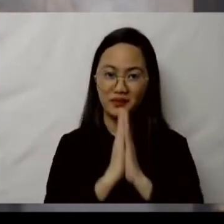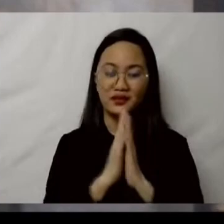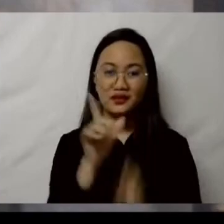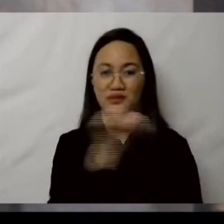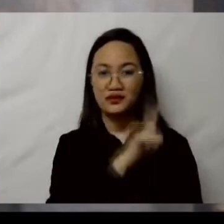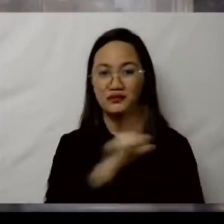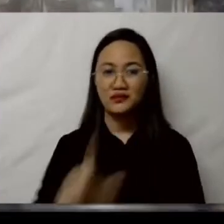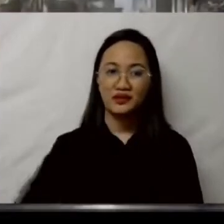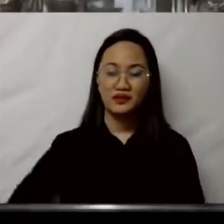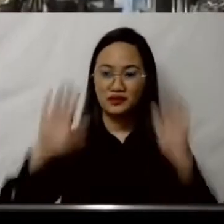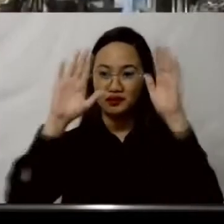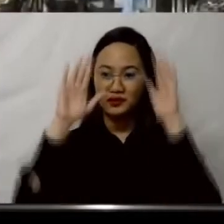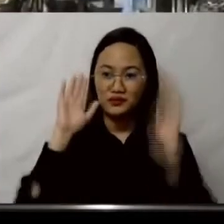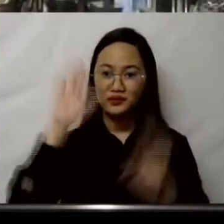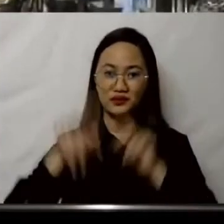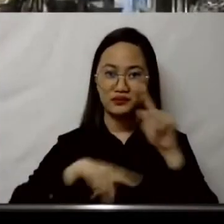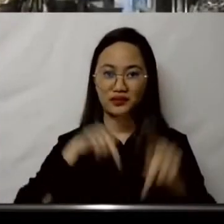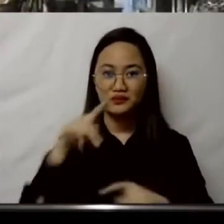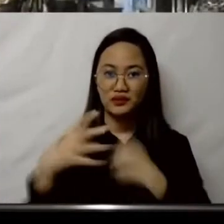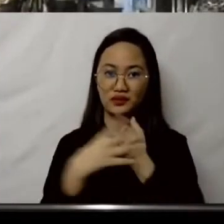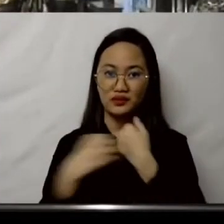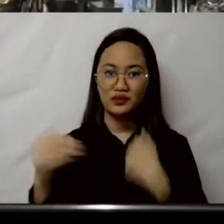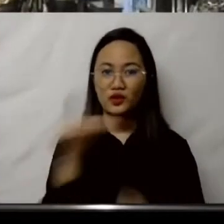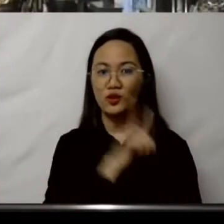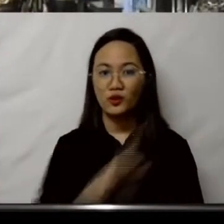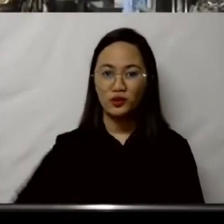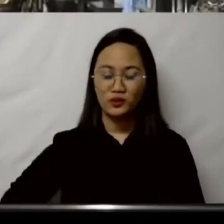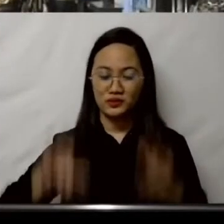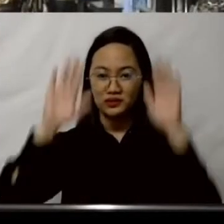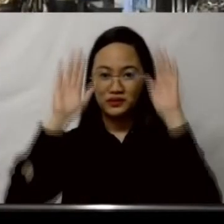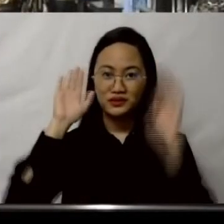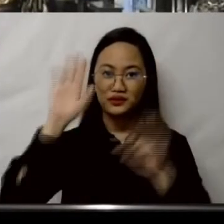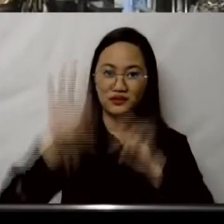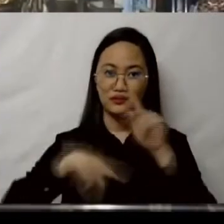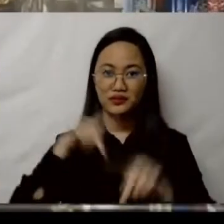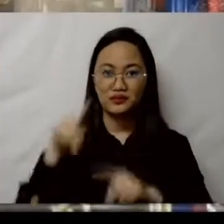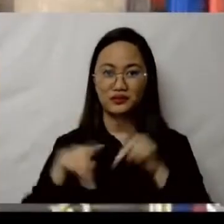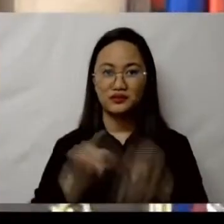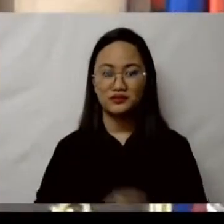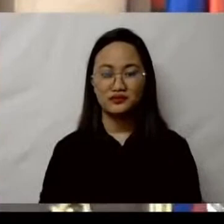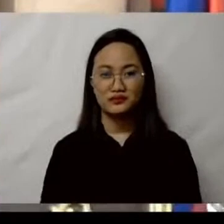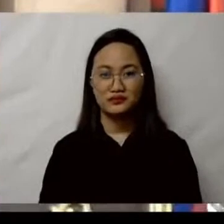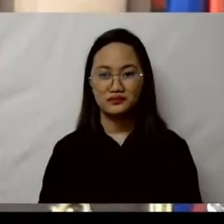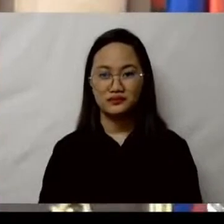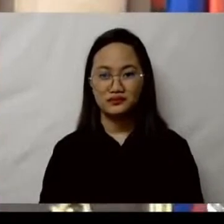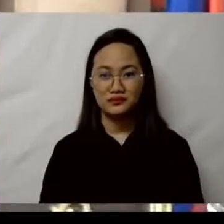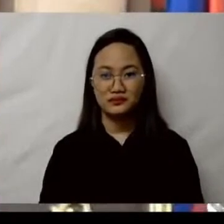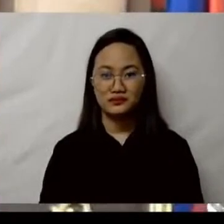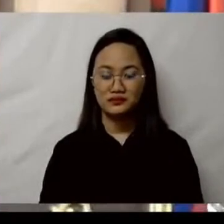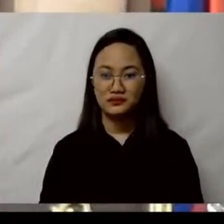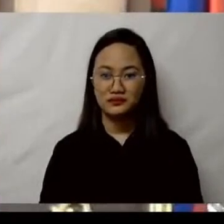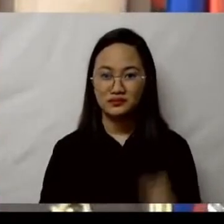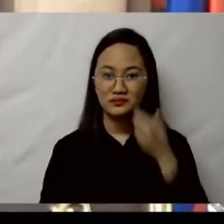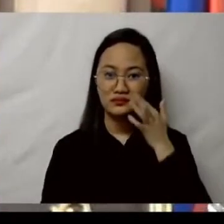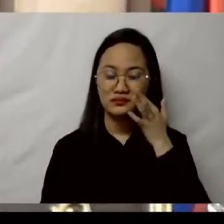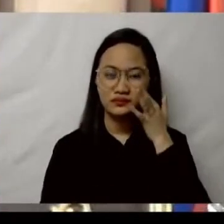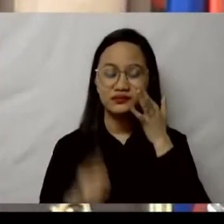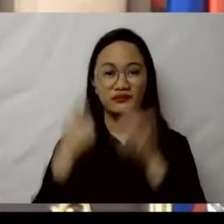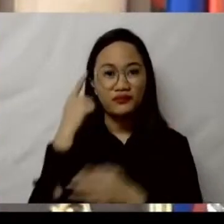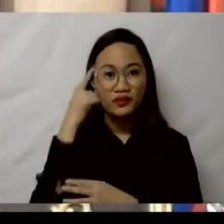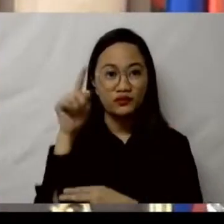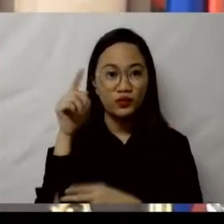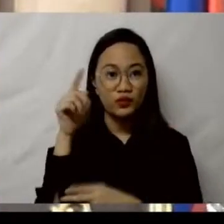mo ang iyong bayan. Panginoon, dinggin mo ang iyong bayan. Para kay Papa Francisco,